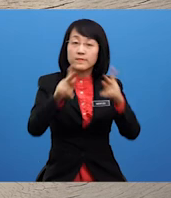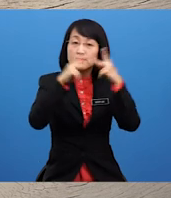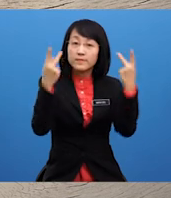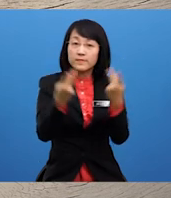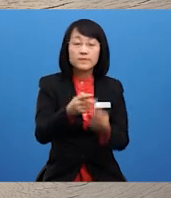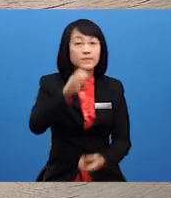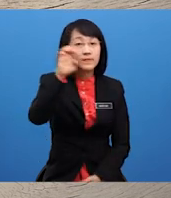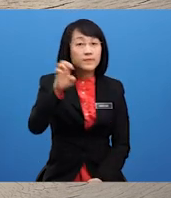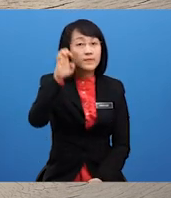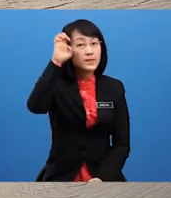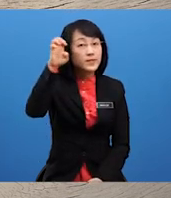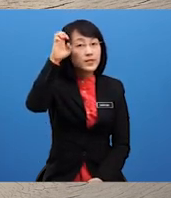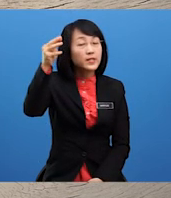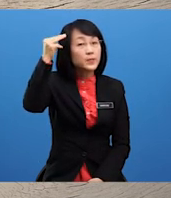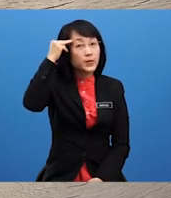Muhammad.